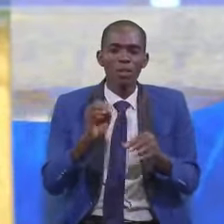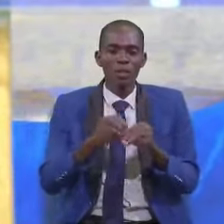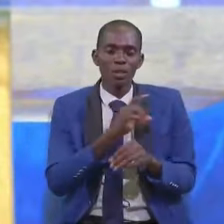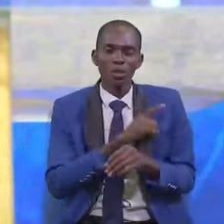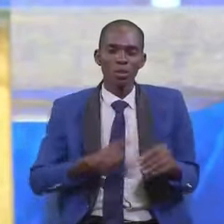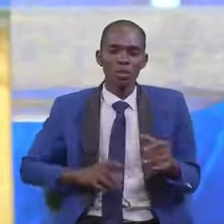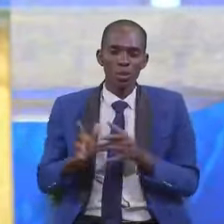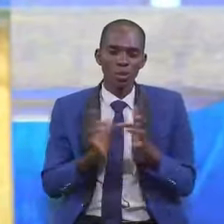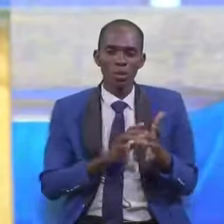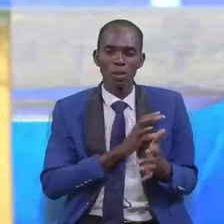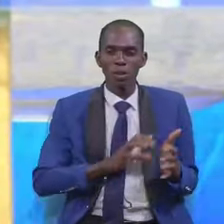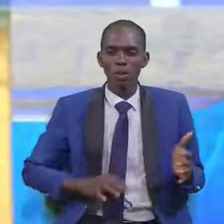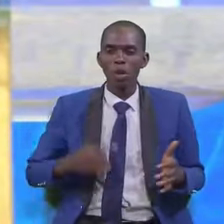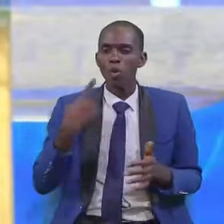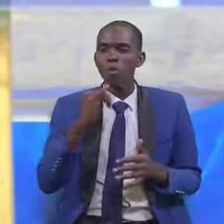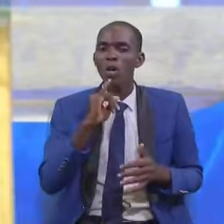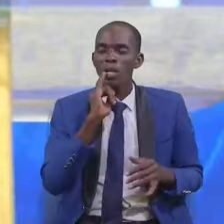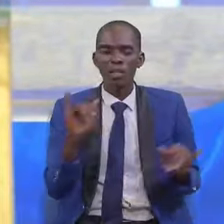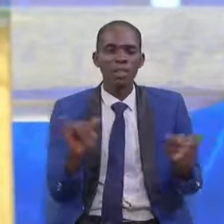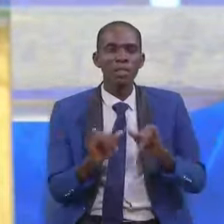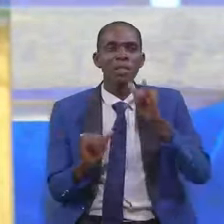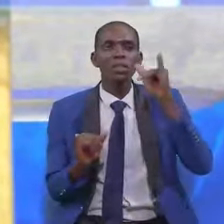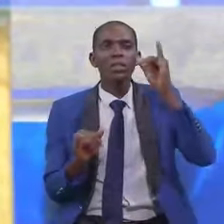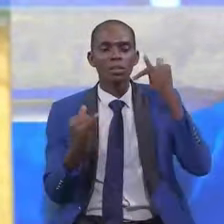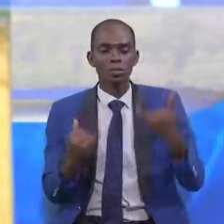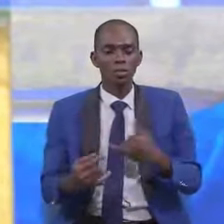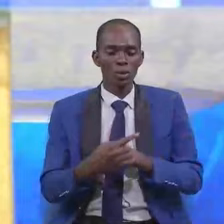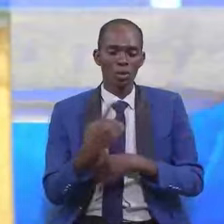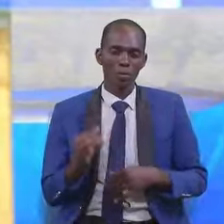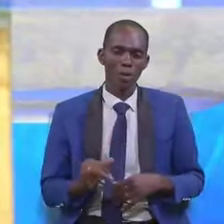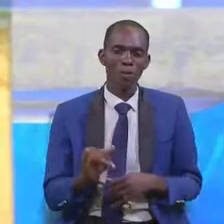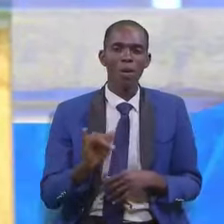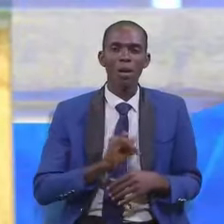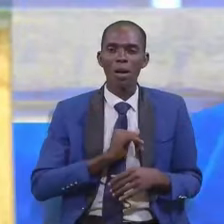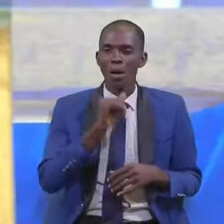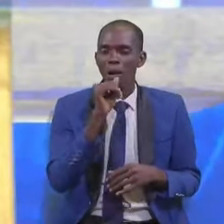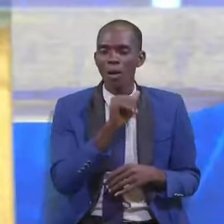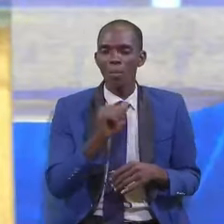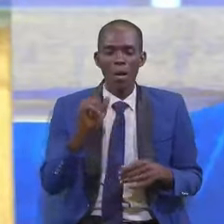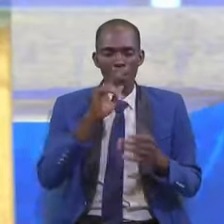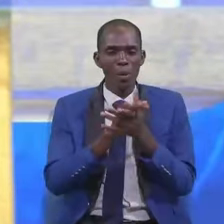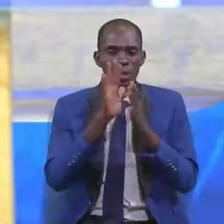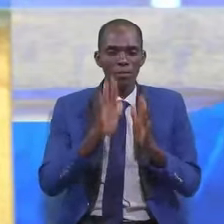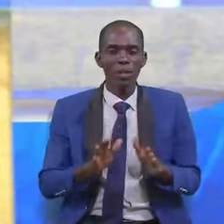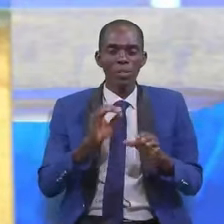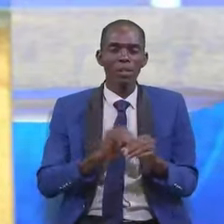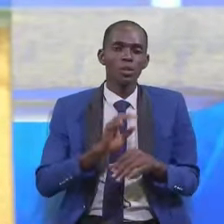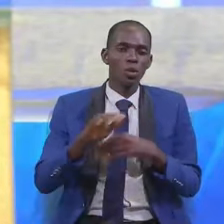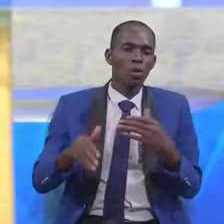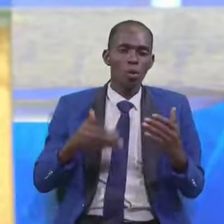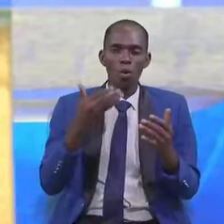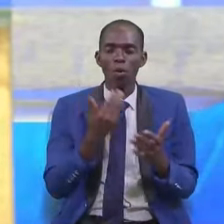au Saint-Esprit et à la puissance du Saint-Esprit. Je crois en toutes les promesses de Dieu. Et dit, verset 17,